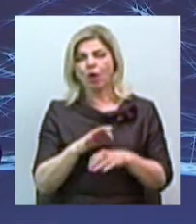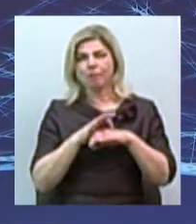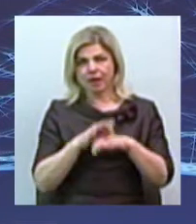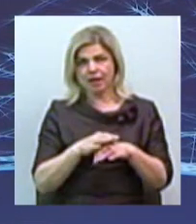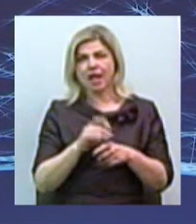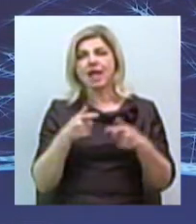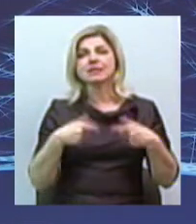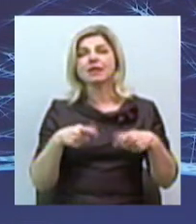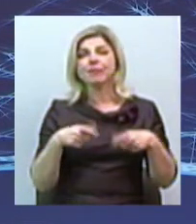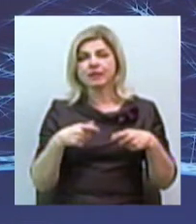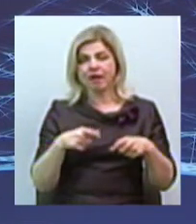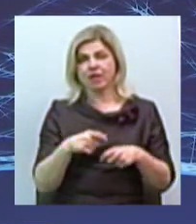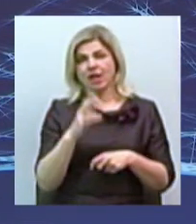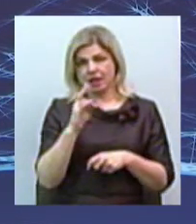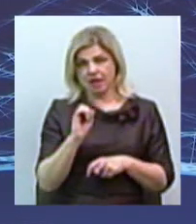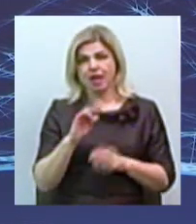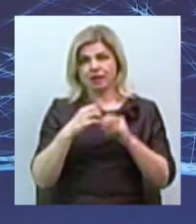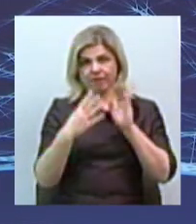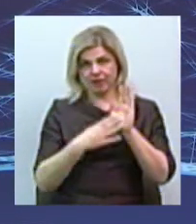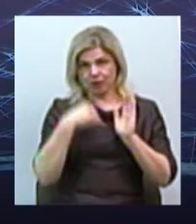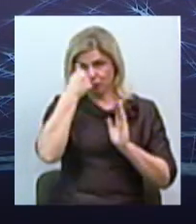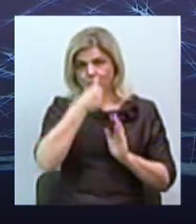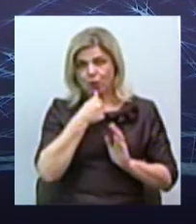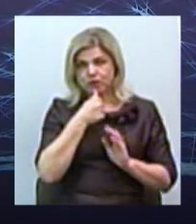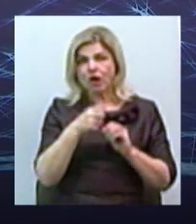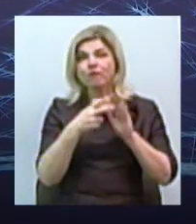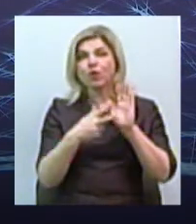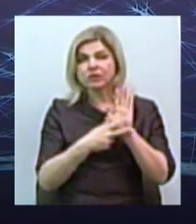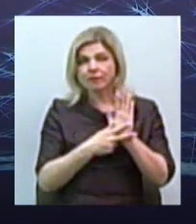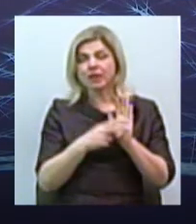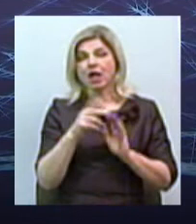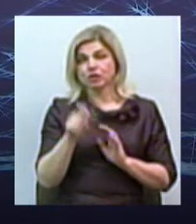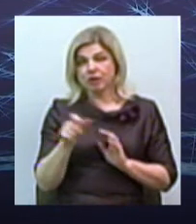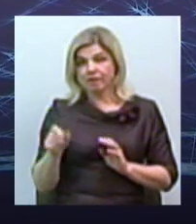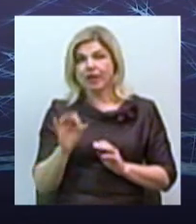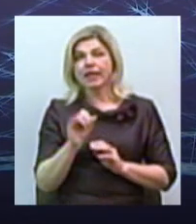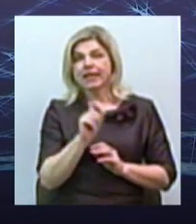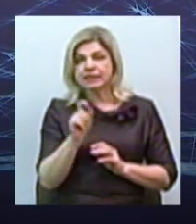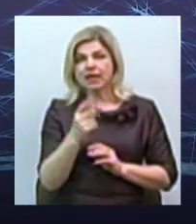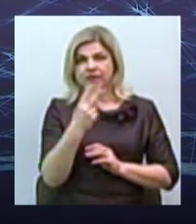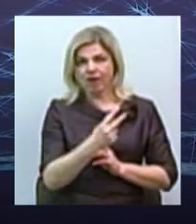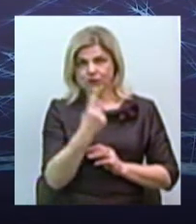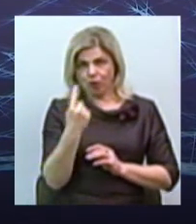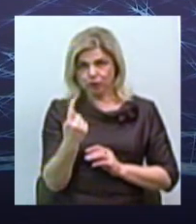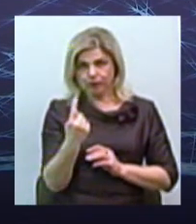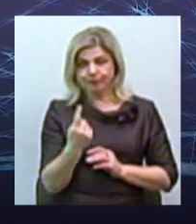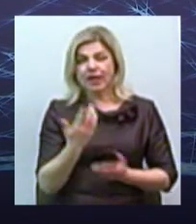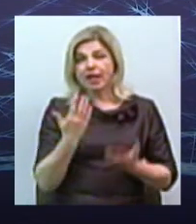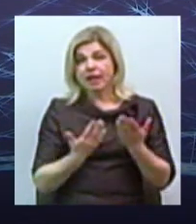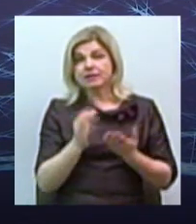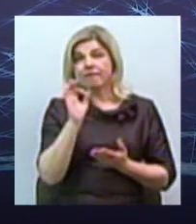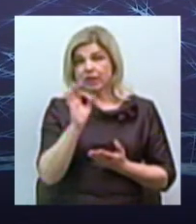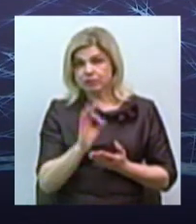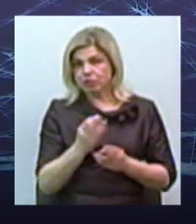у 19-му році на Миколаївщині. 18 з 21-го. Це, ну, навіть якщо у відсотках, це